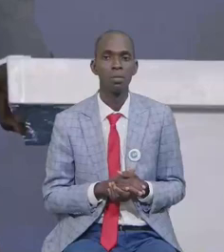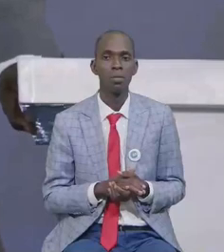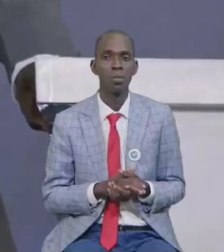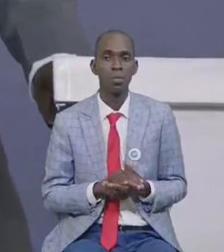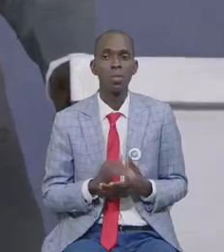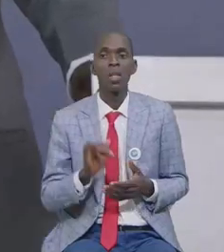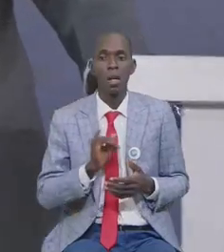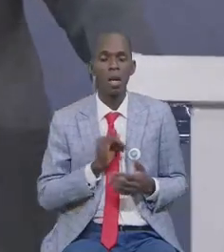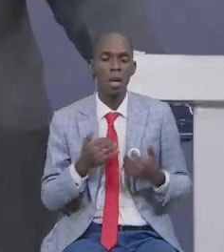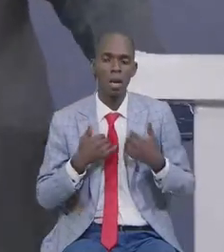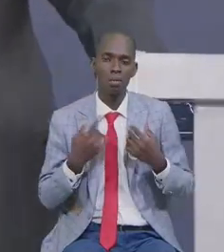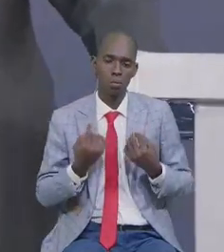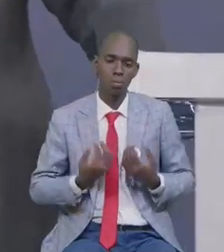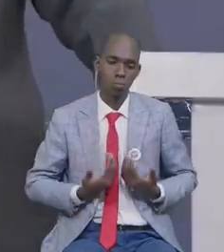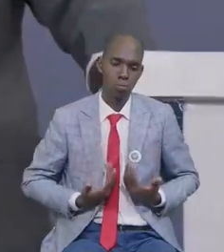Mais j'ai le désir.